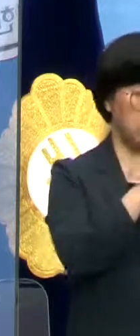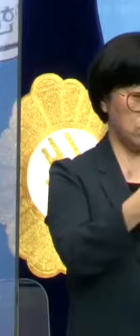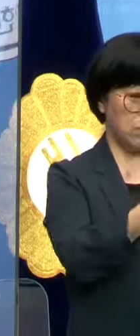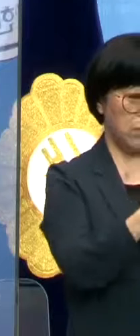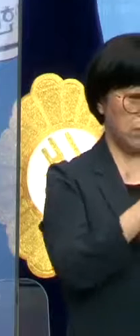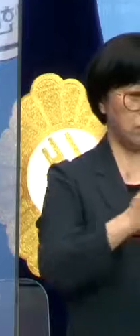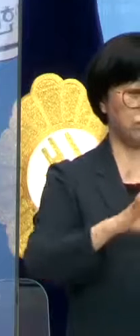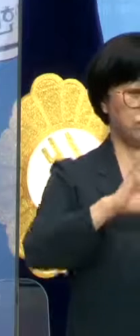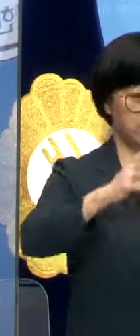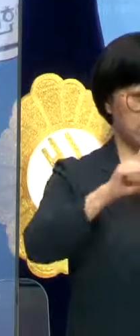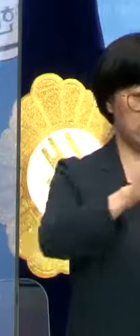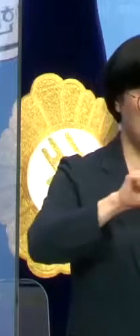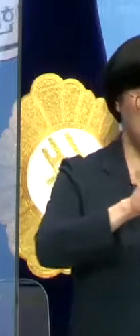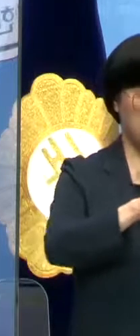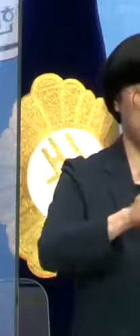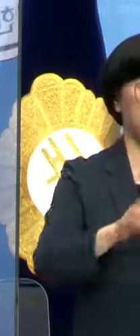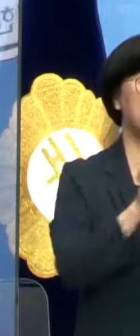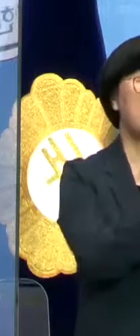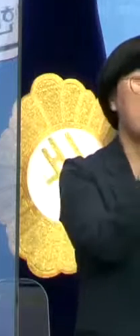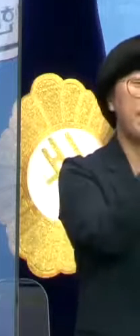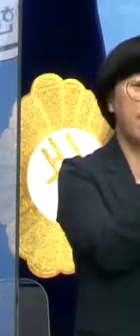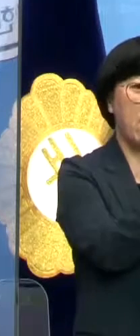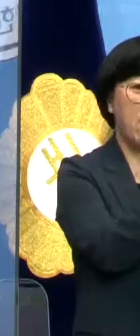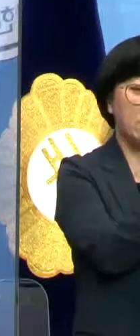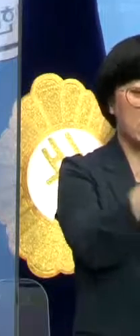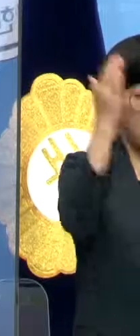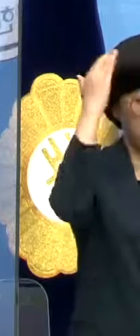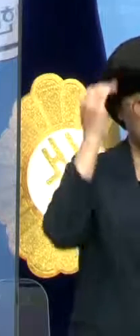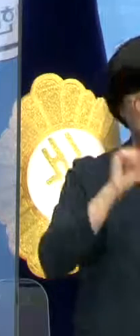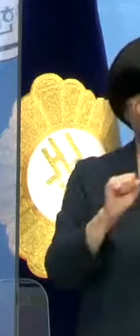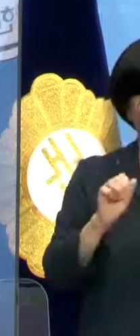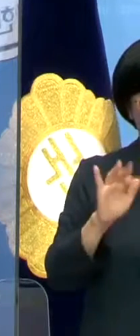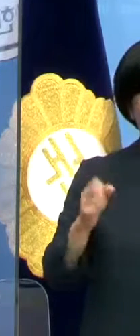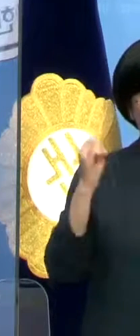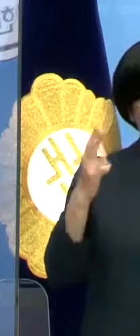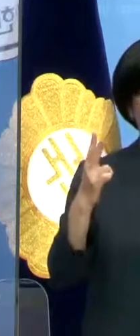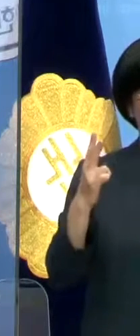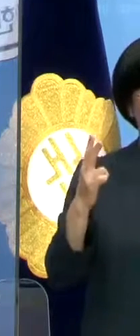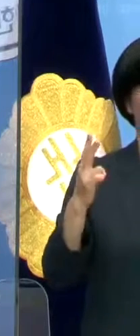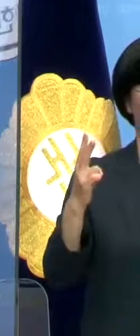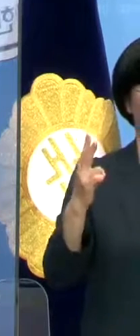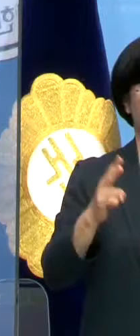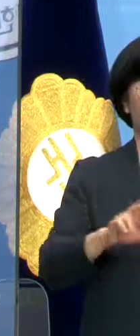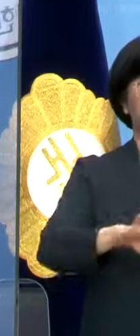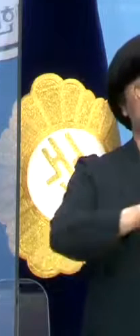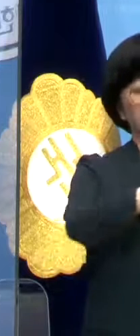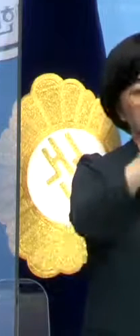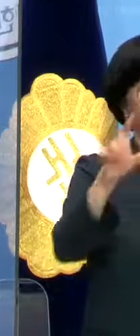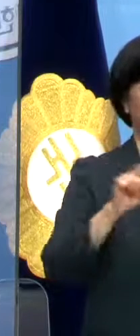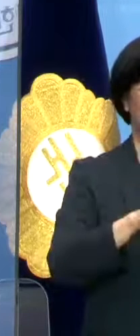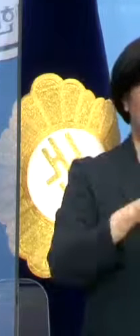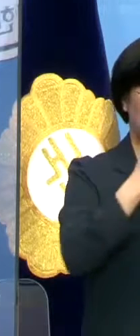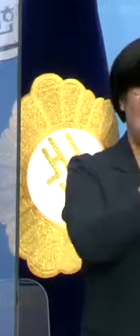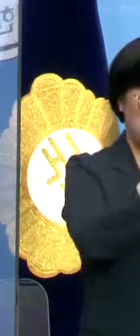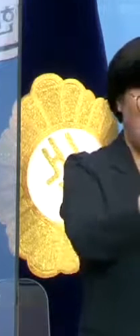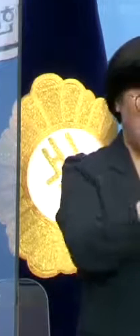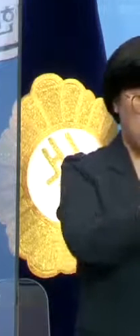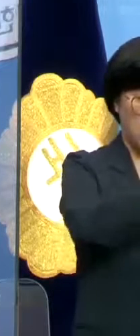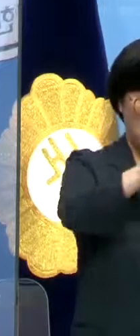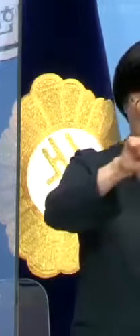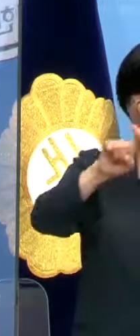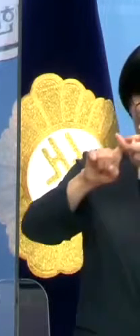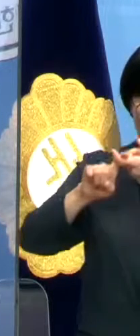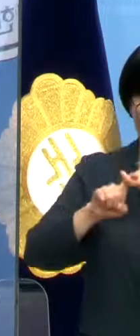위한 국제연대 지원 관련 법을 제정 해서 한국의 활동가와 또 해외 민주화 운동 활동 아간의 연대의